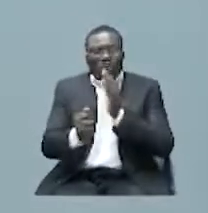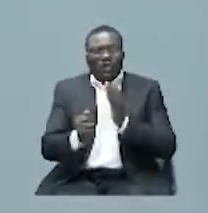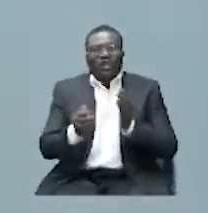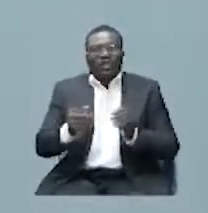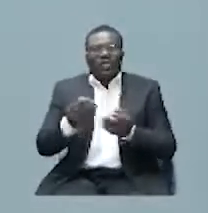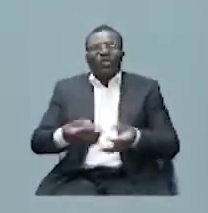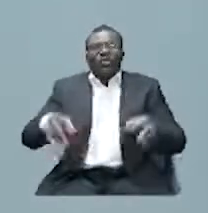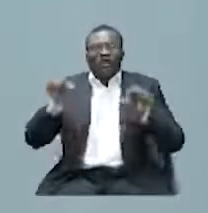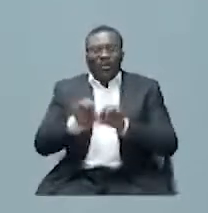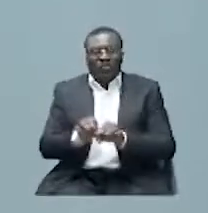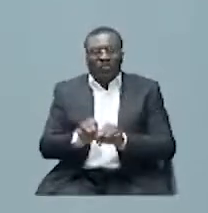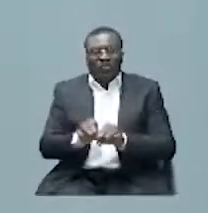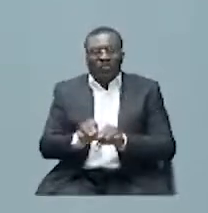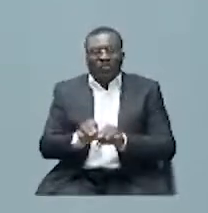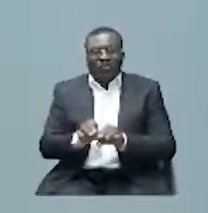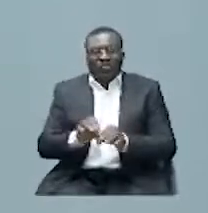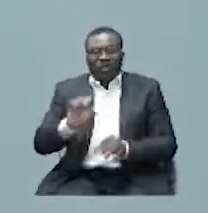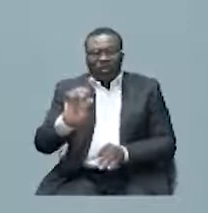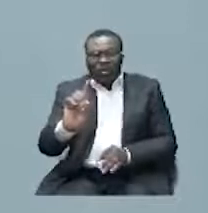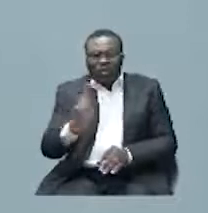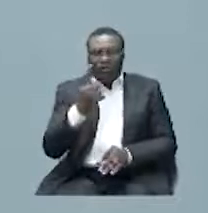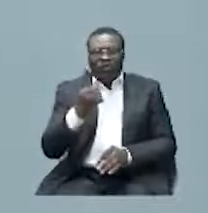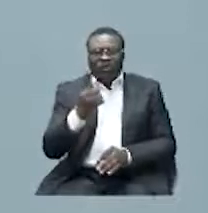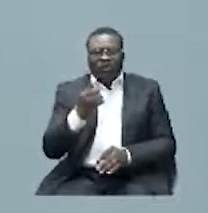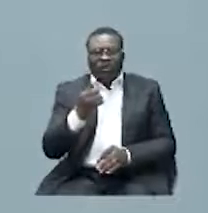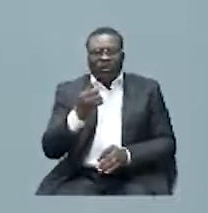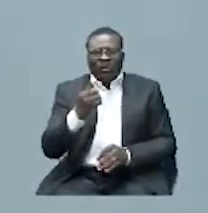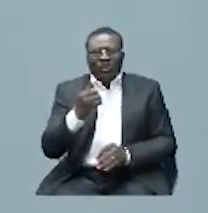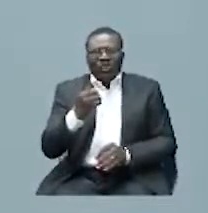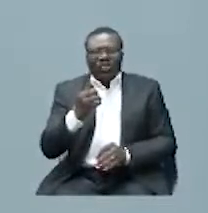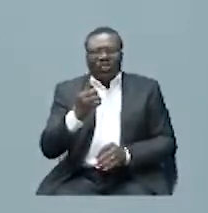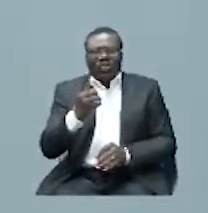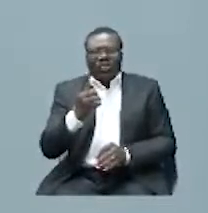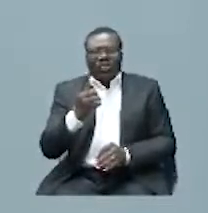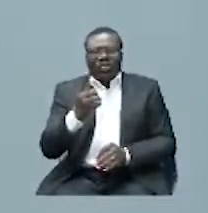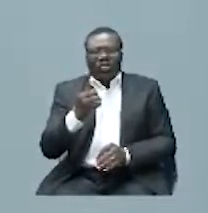valeurs. Le seul atout, paramètre